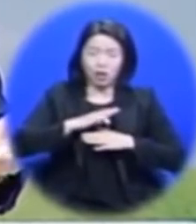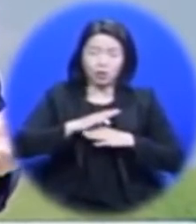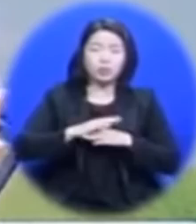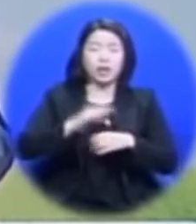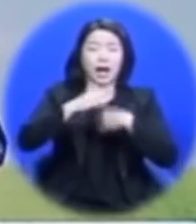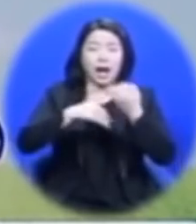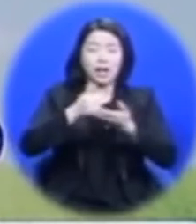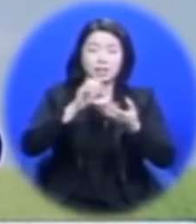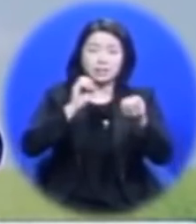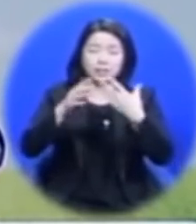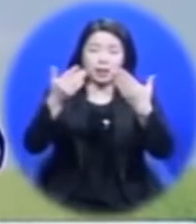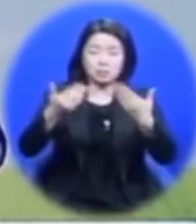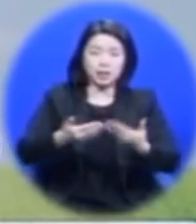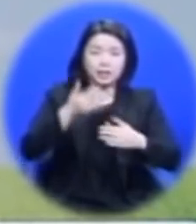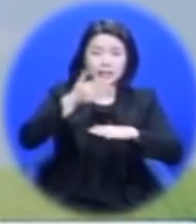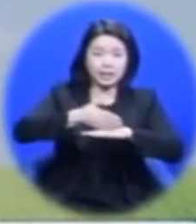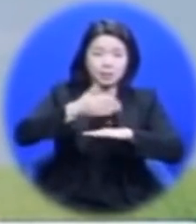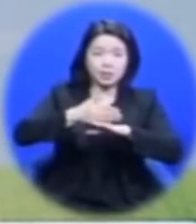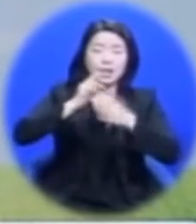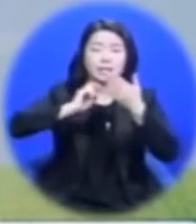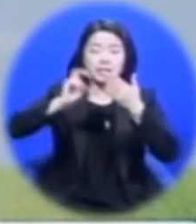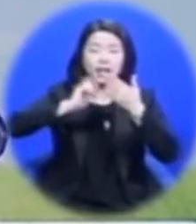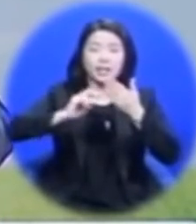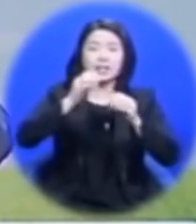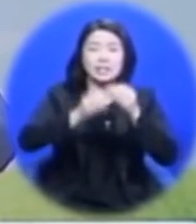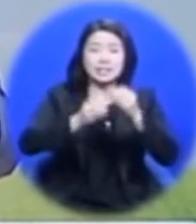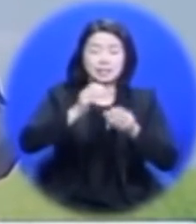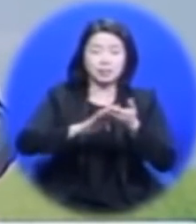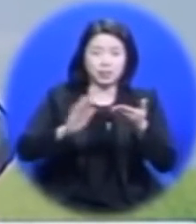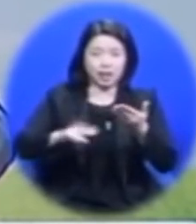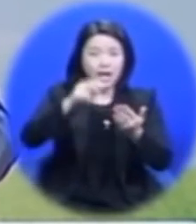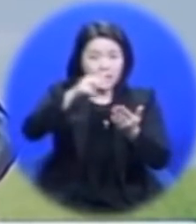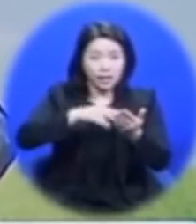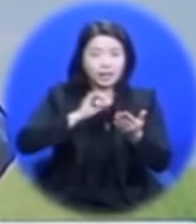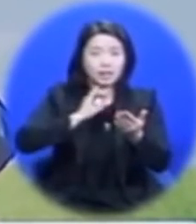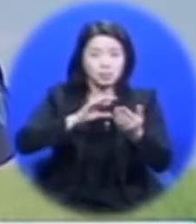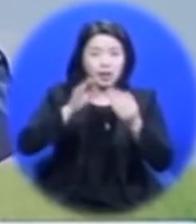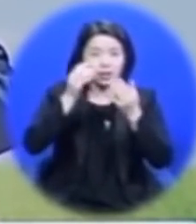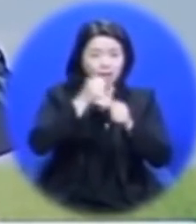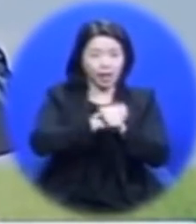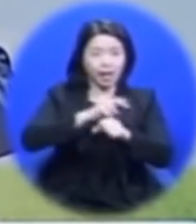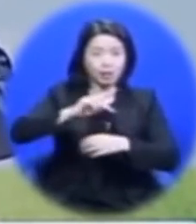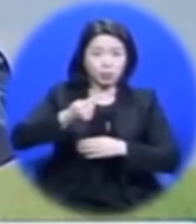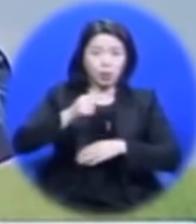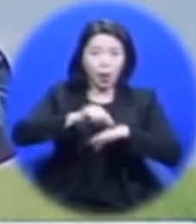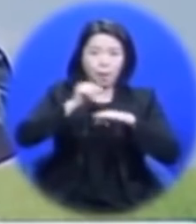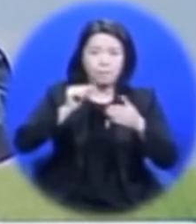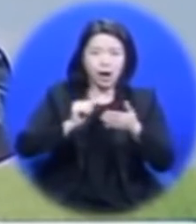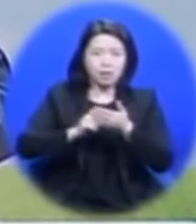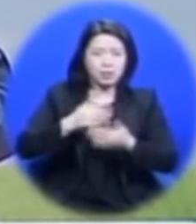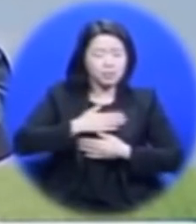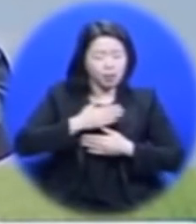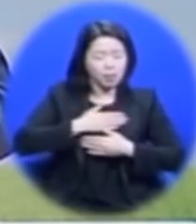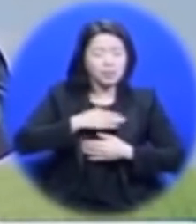받은 그런 감사와 찬양시입니다. 읽기만 해도 너무나 마음이 있게 뛰어요.